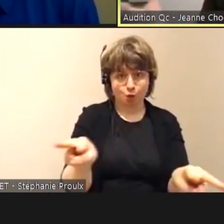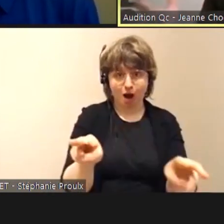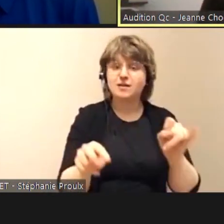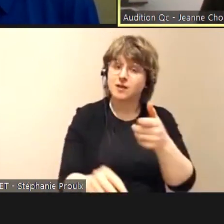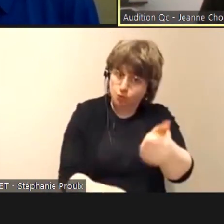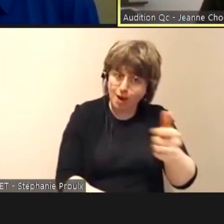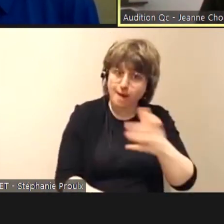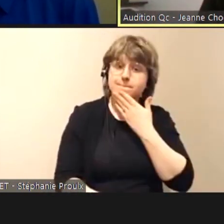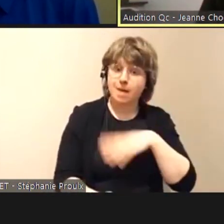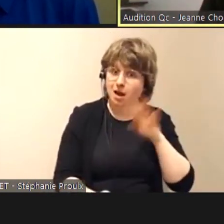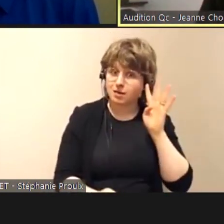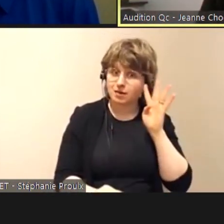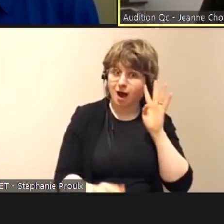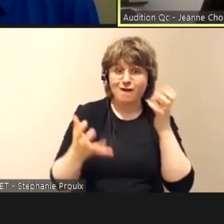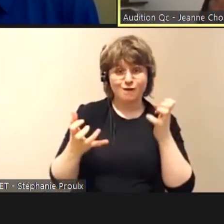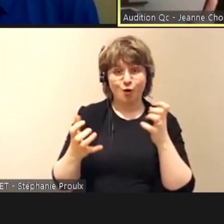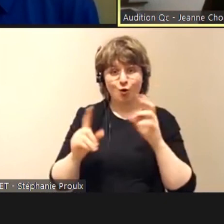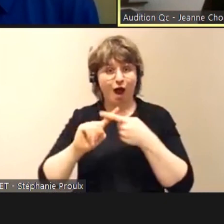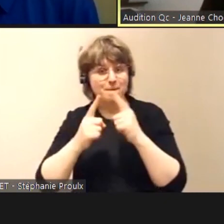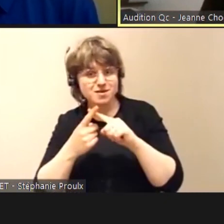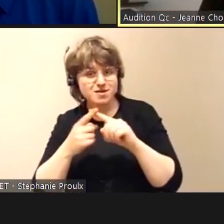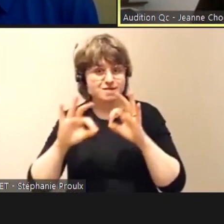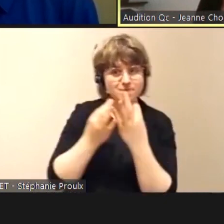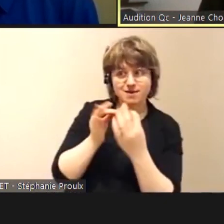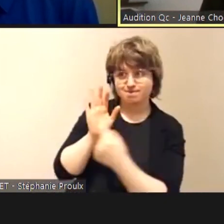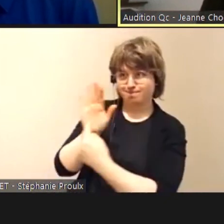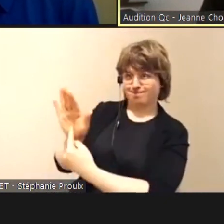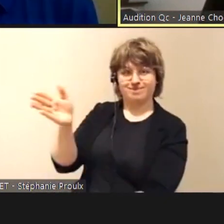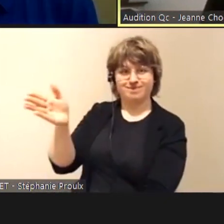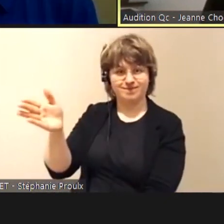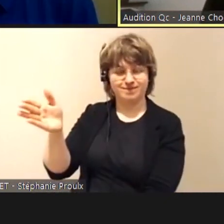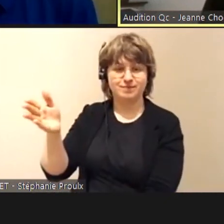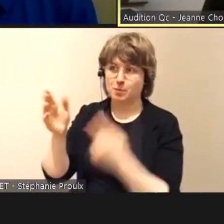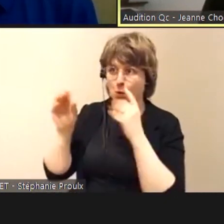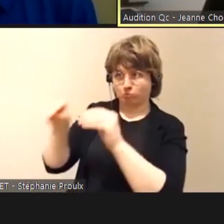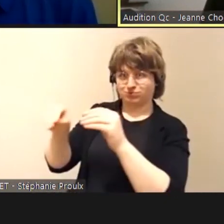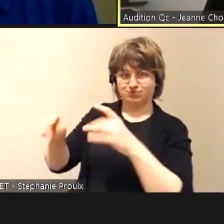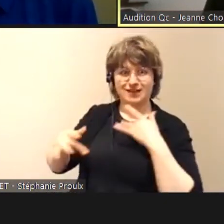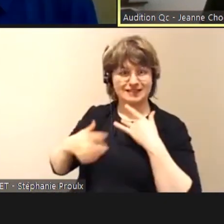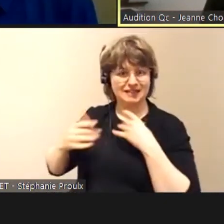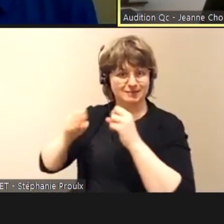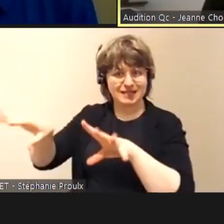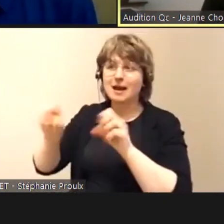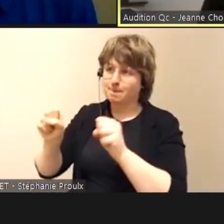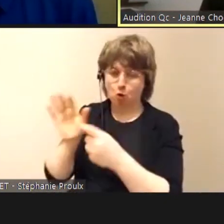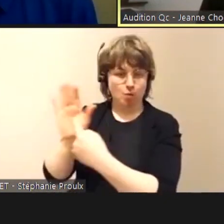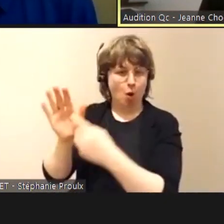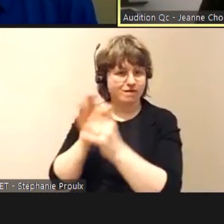malentendant, à votre entourage, ou si vous êtes un professionnel de l'audition, à vos clients et à leur entourage. Alors